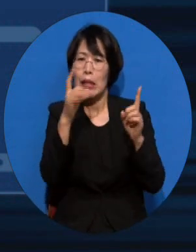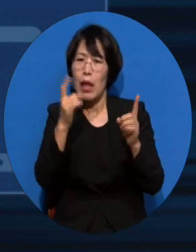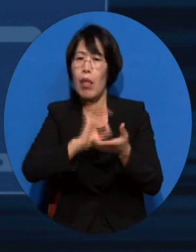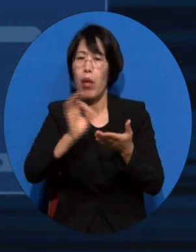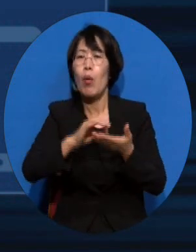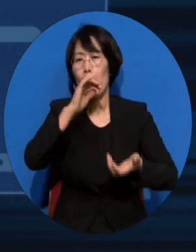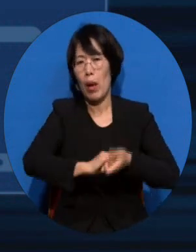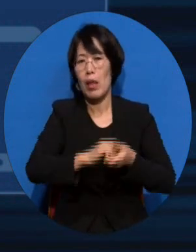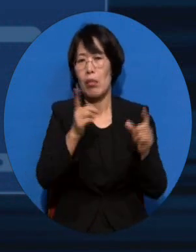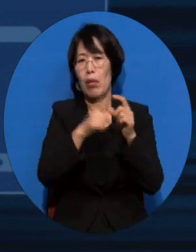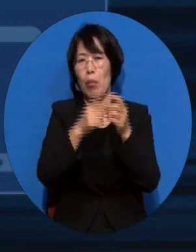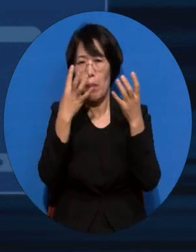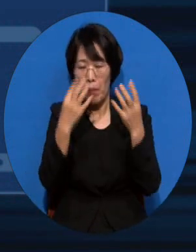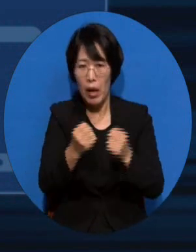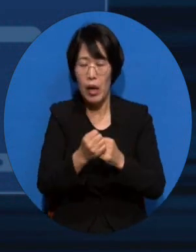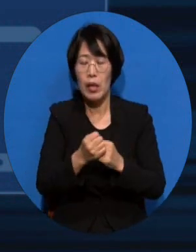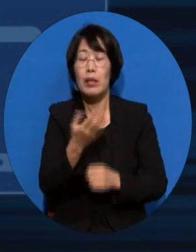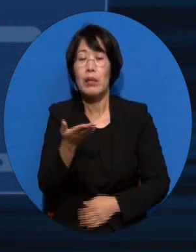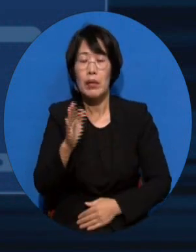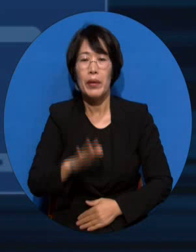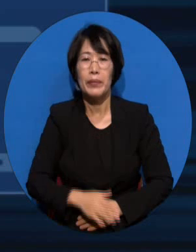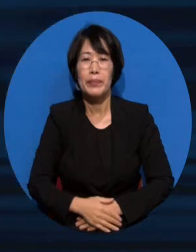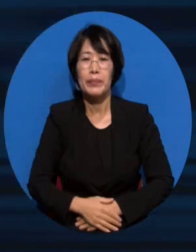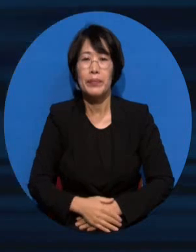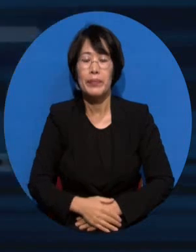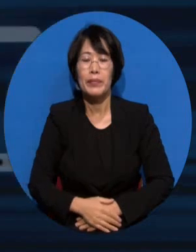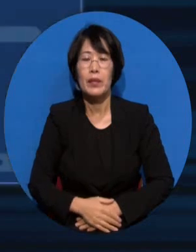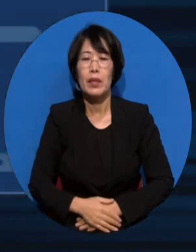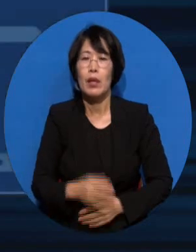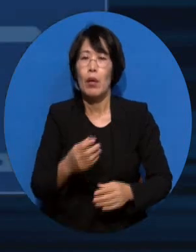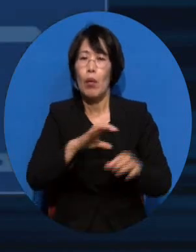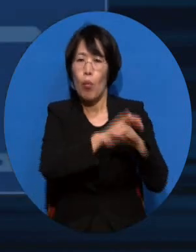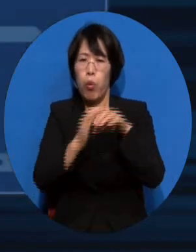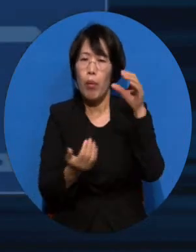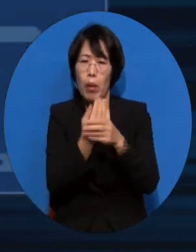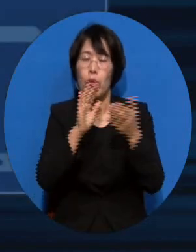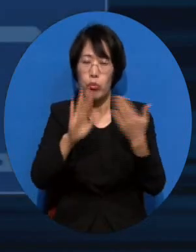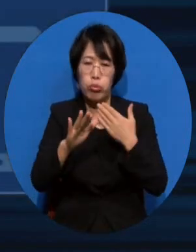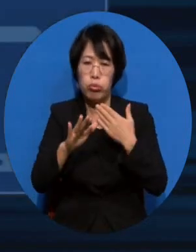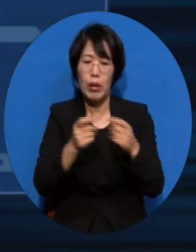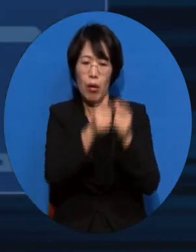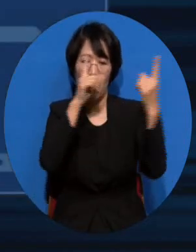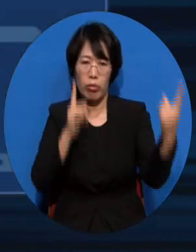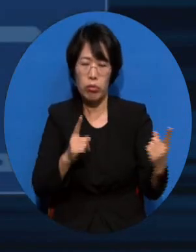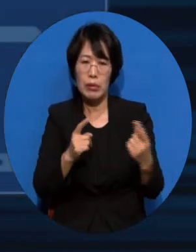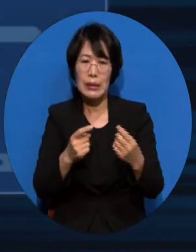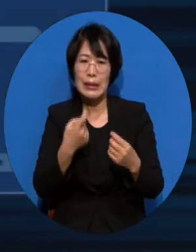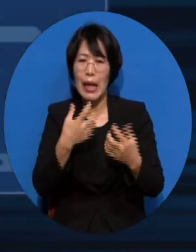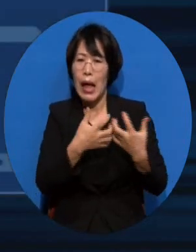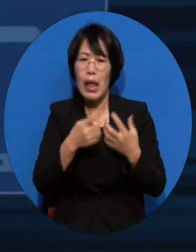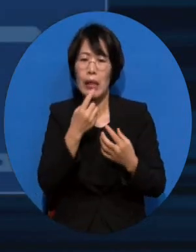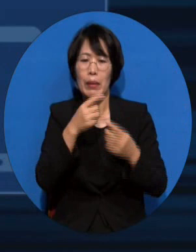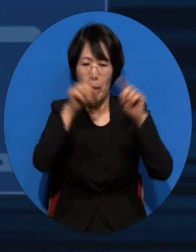제한하던 상황과 관련된 키워드가 상위권을 차지했습니다. 반면 코로나19 이후에는 거리 두기, 아이스팩, 배달